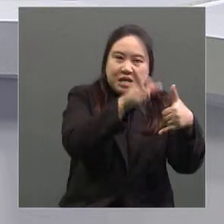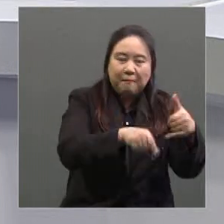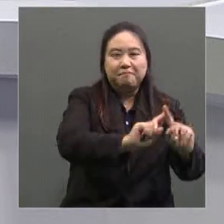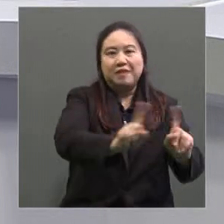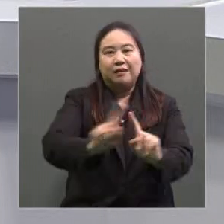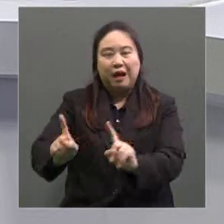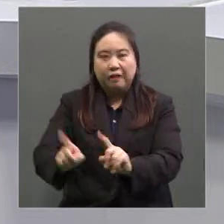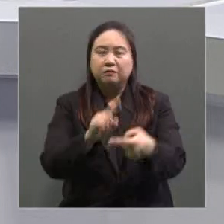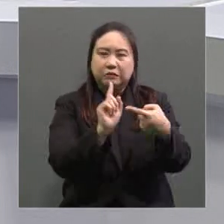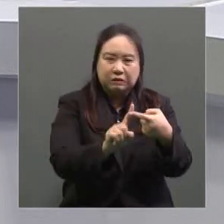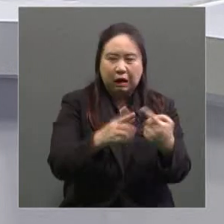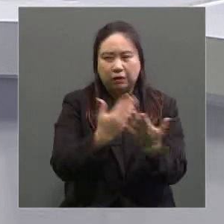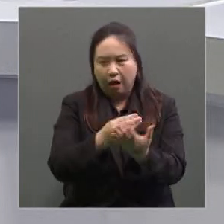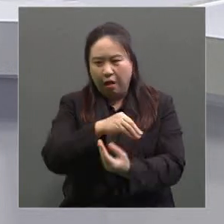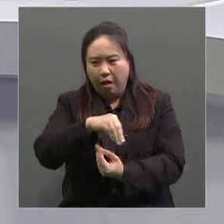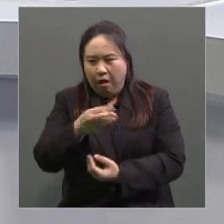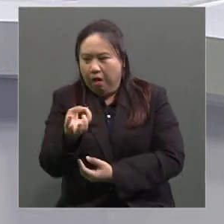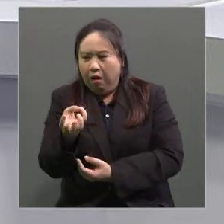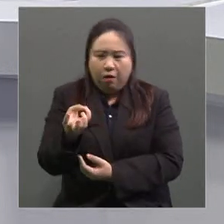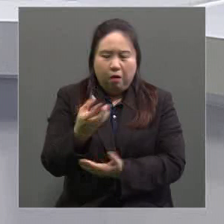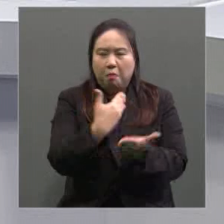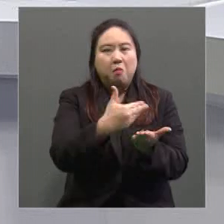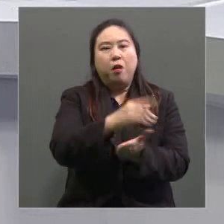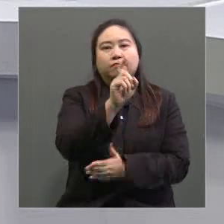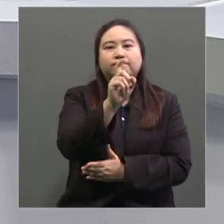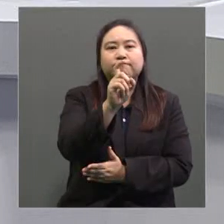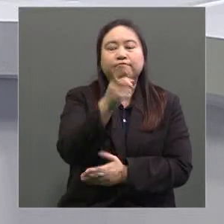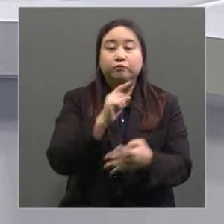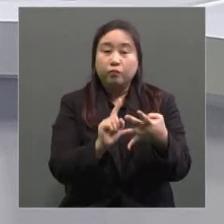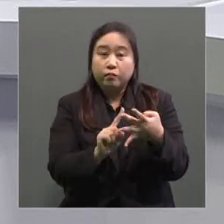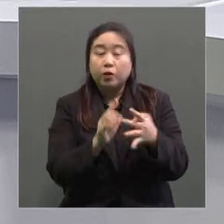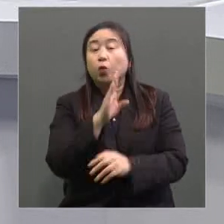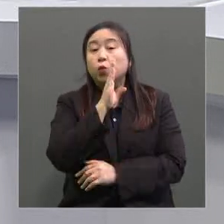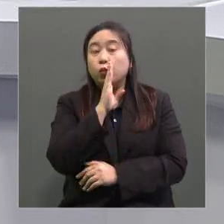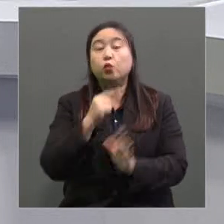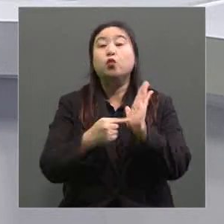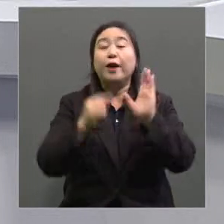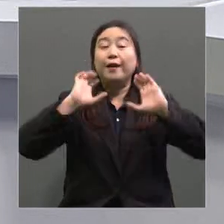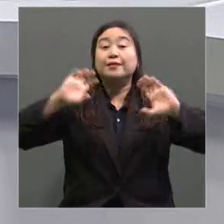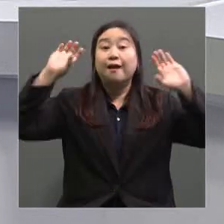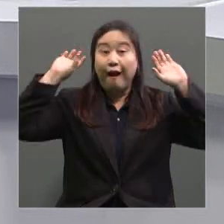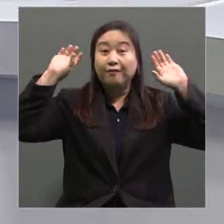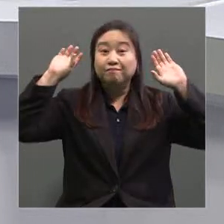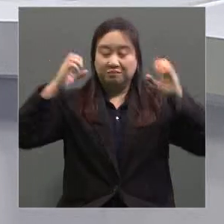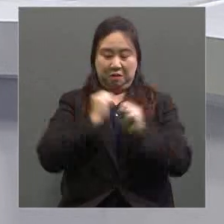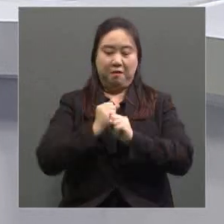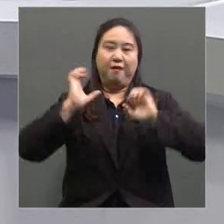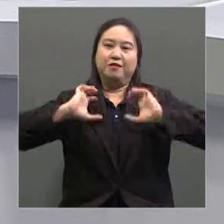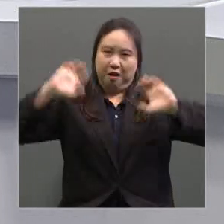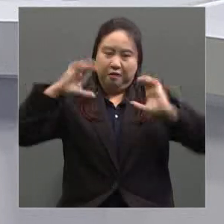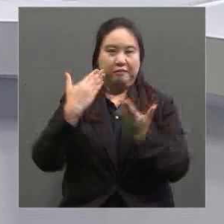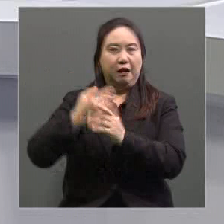มีรายได้ที่ไม่มั่นคงไม่แน่นอนก็เลยจ่ายหนี้ไม่ได้ในขณะที่บางกลุ่มเช่นสมมติข้าราชการมีรายได้ประ